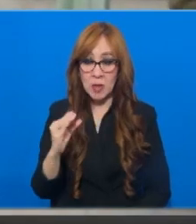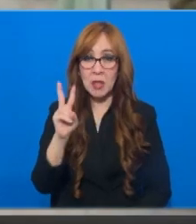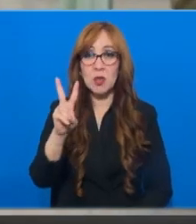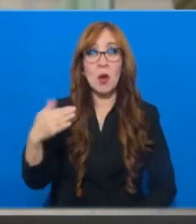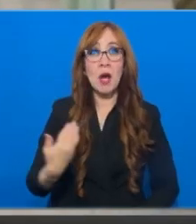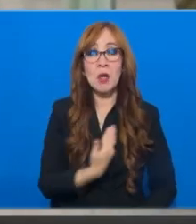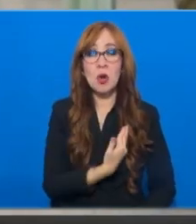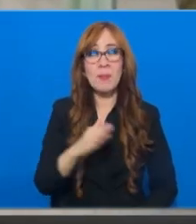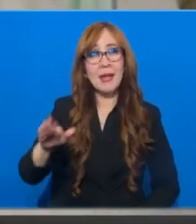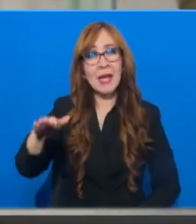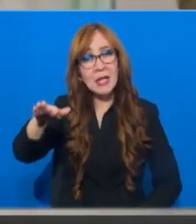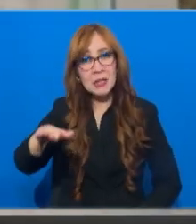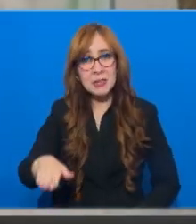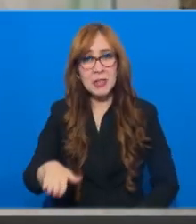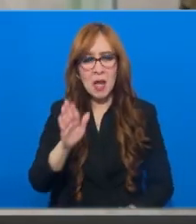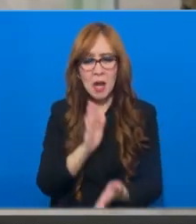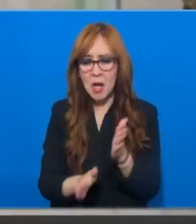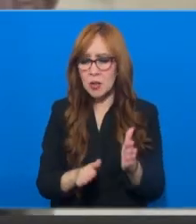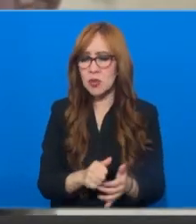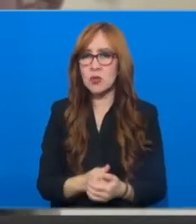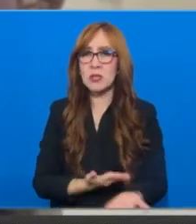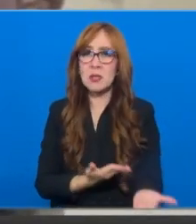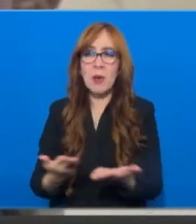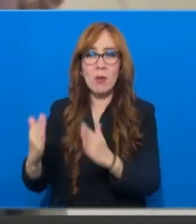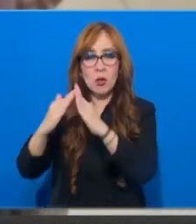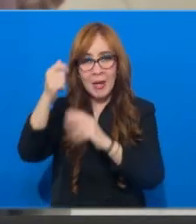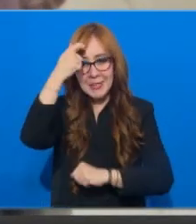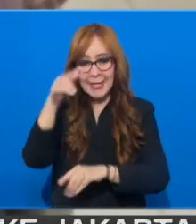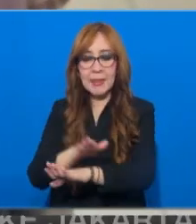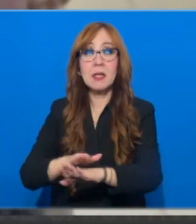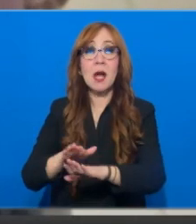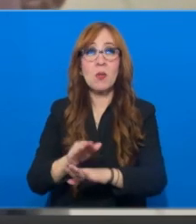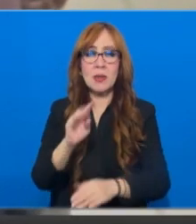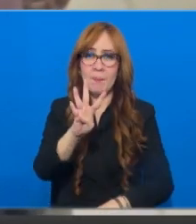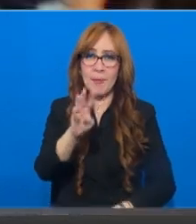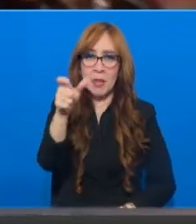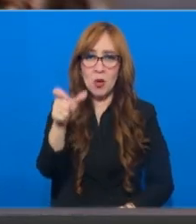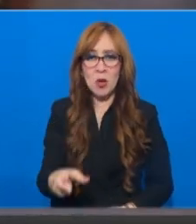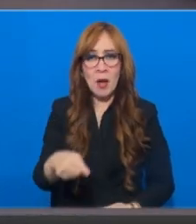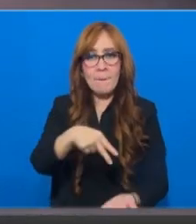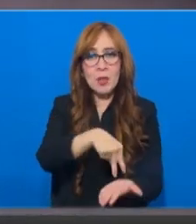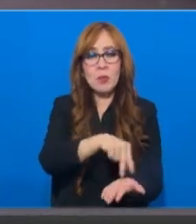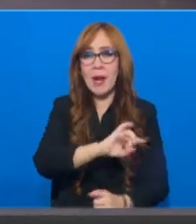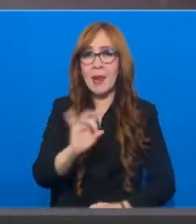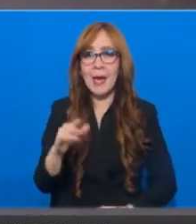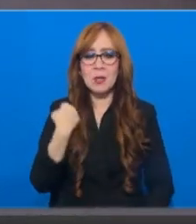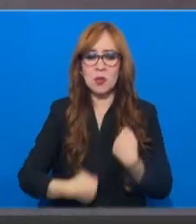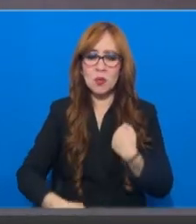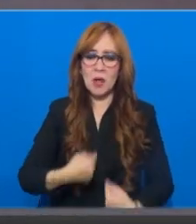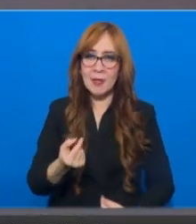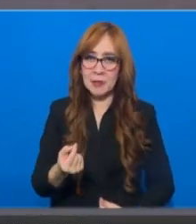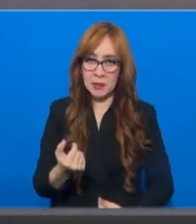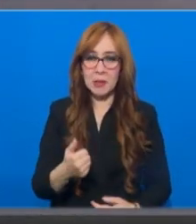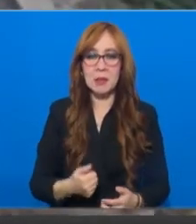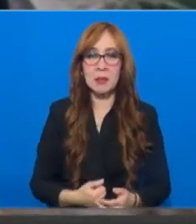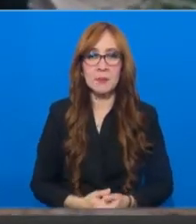berumur 4 dan 6 tahun dirawat di RSUD Sragen. Adapun 4 penumpang lain mengalami luka ringan. Menurut Kepala Unit Penegakan